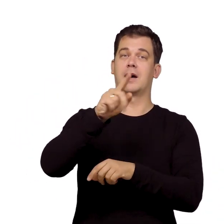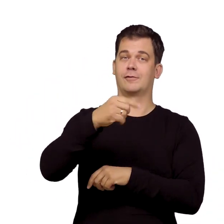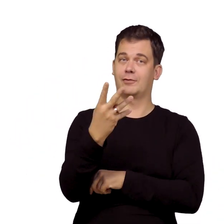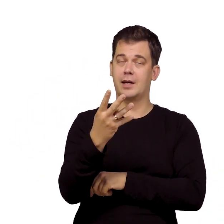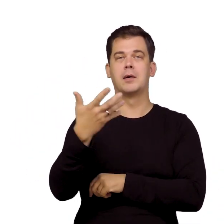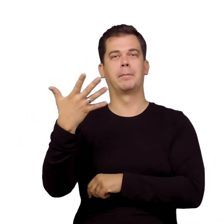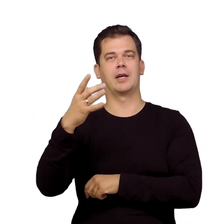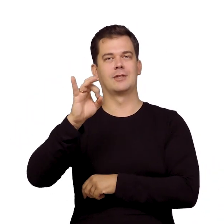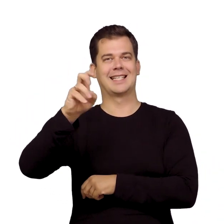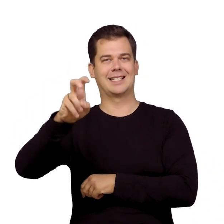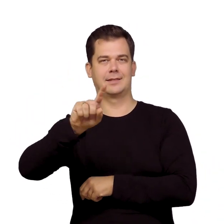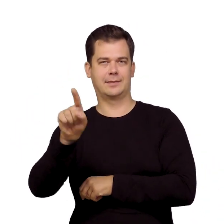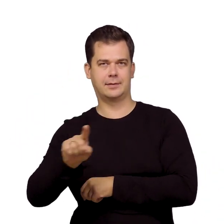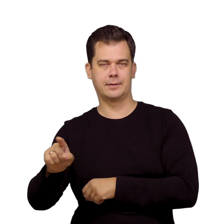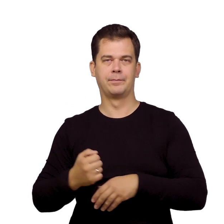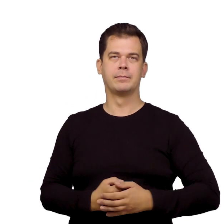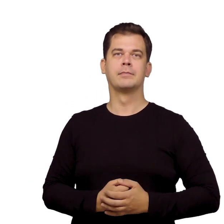i 5 GHz.